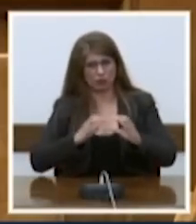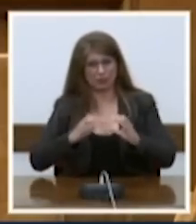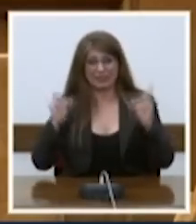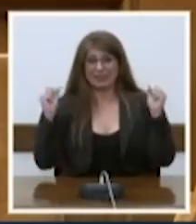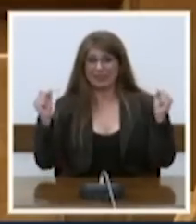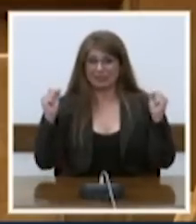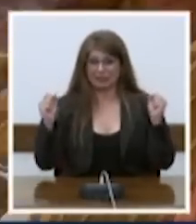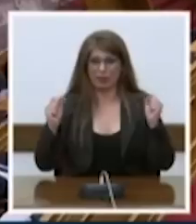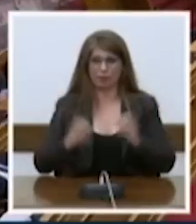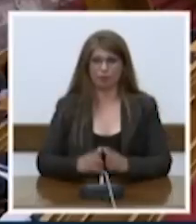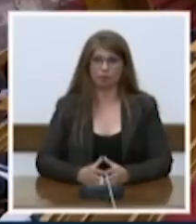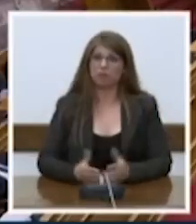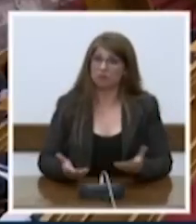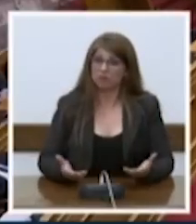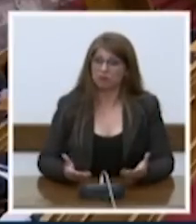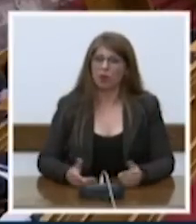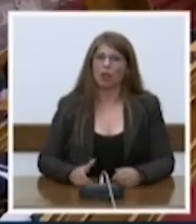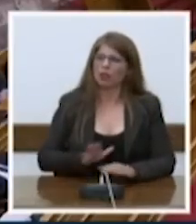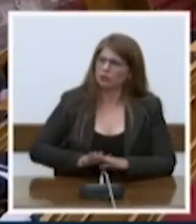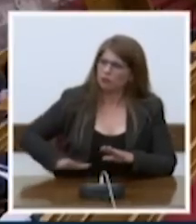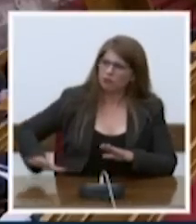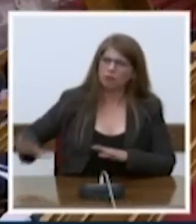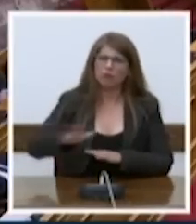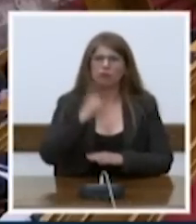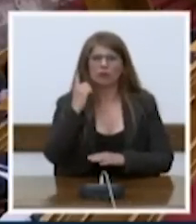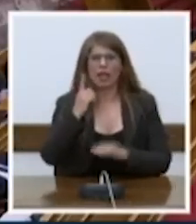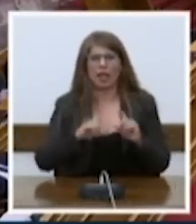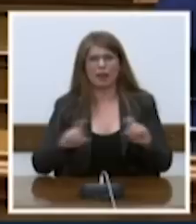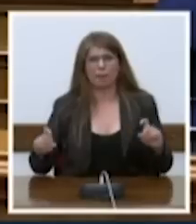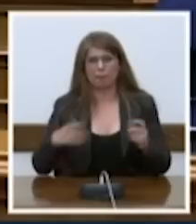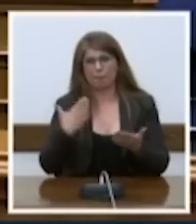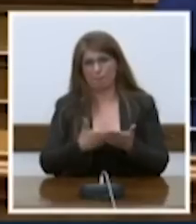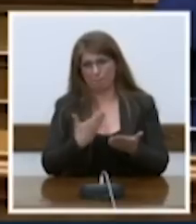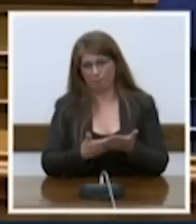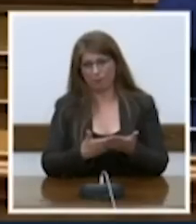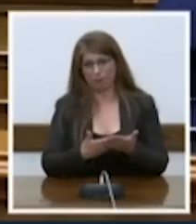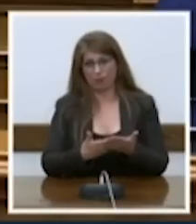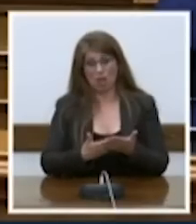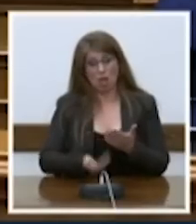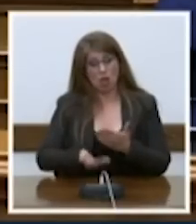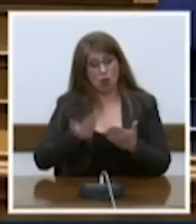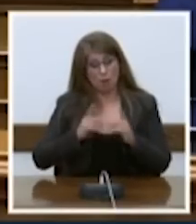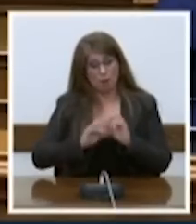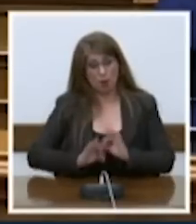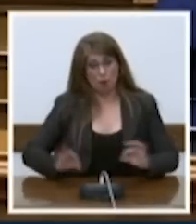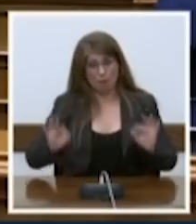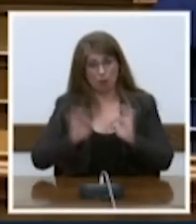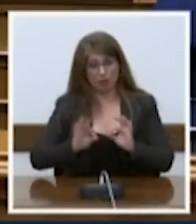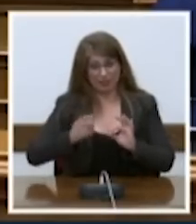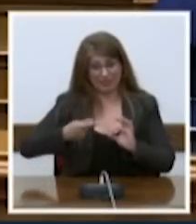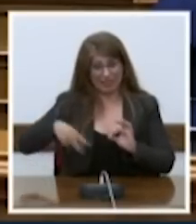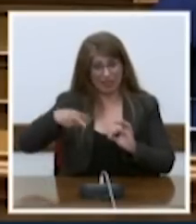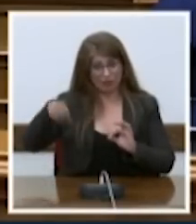υγεία. Όπως παντού, ένα πράγμα αποδεικνύεται. Προϋπόθεση για να αυξάνονται